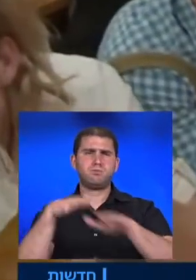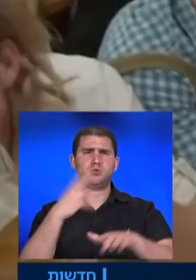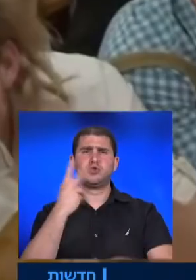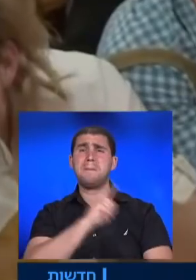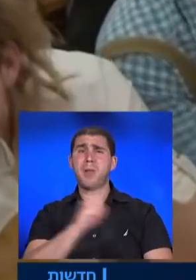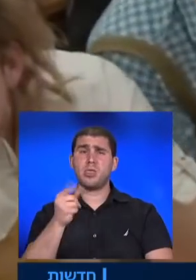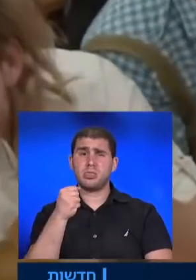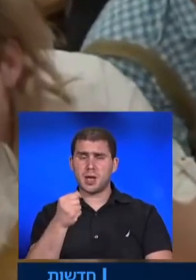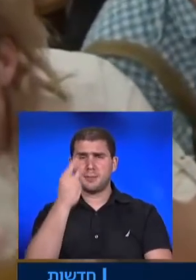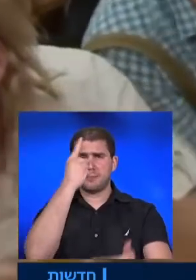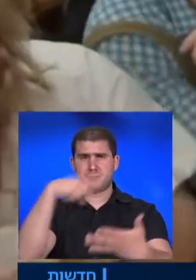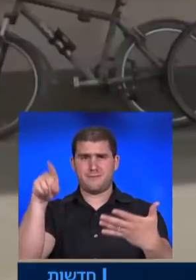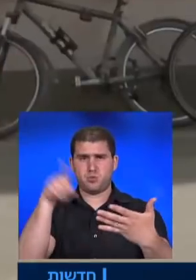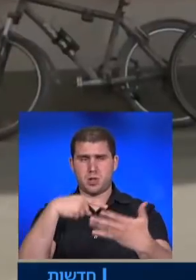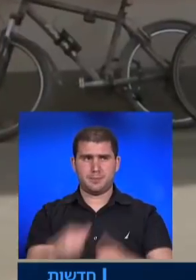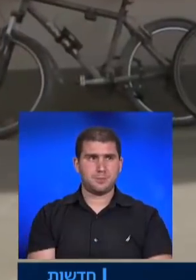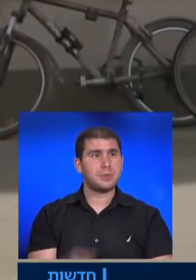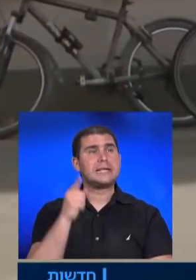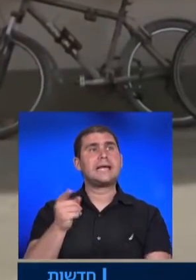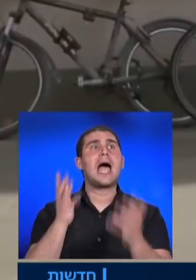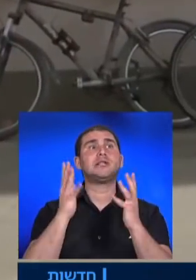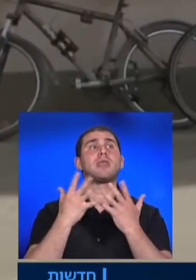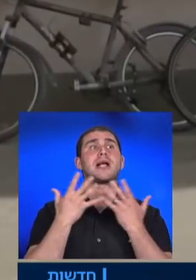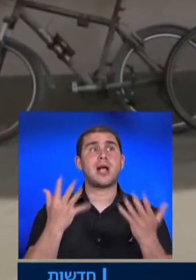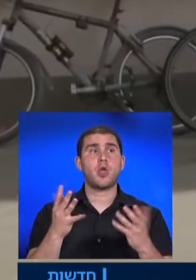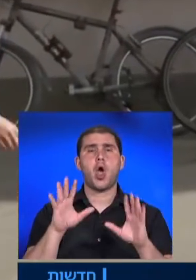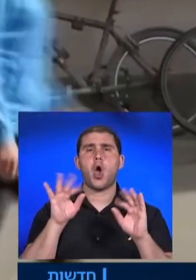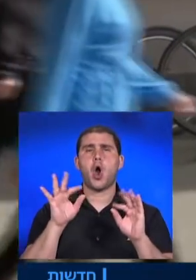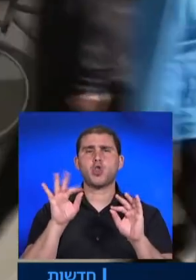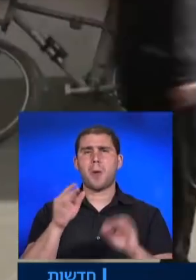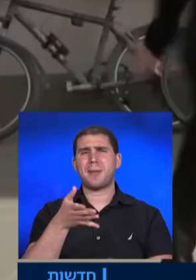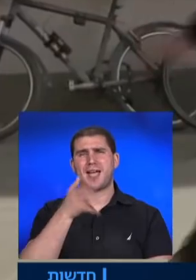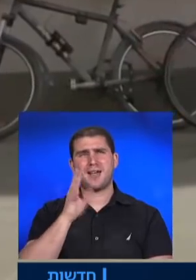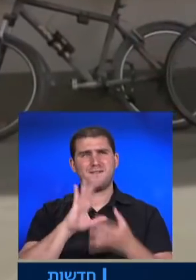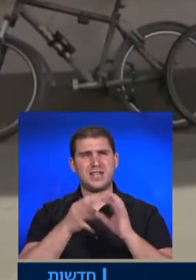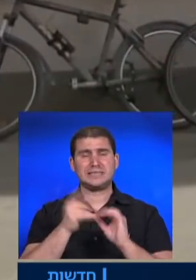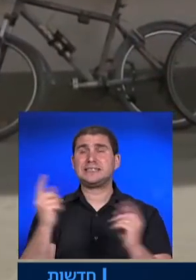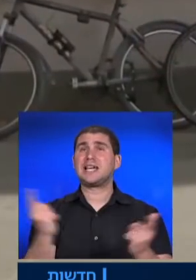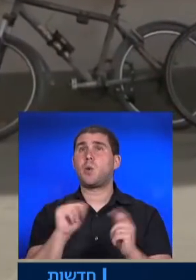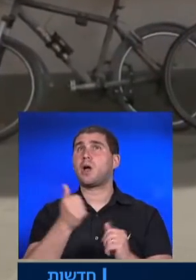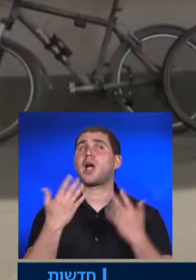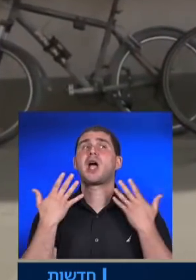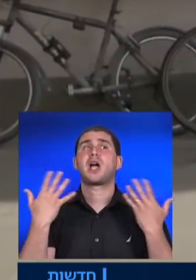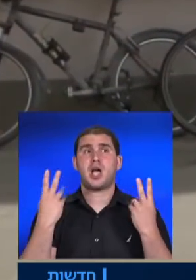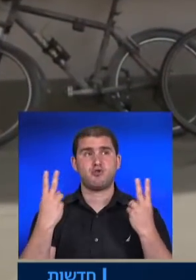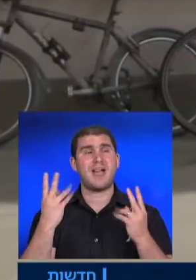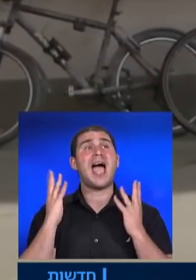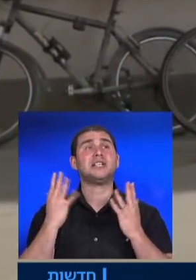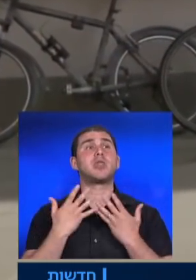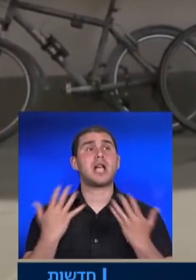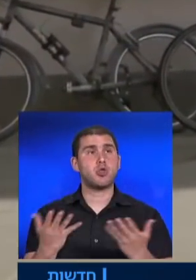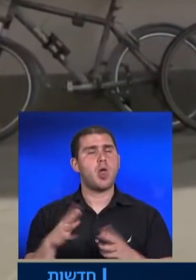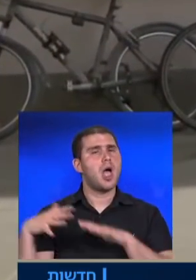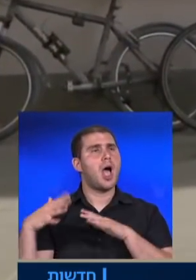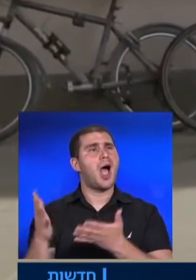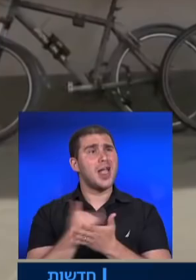מבוטל. Das ist eine tolle Entscheidung. Mein Respekt an Söder und an Reiter zusammen, wie die das machen, wie die das handeln. Ich bin so dankbar, dass